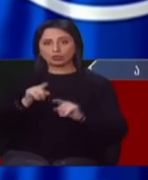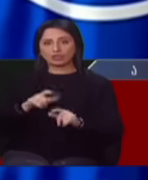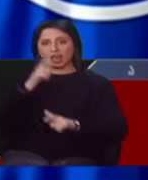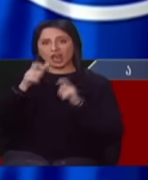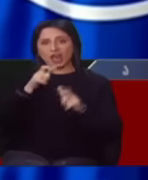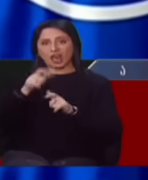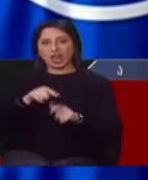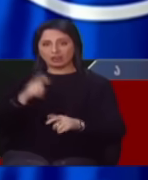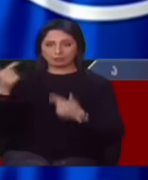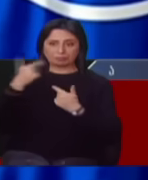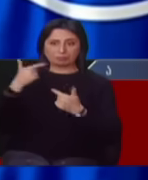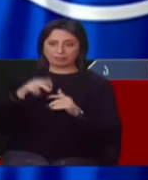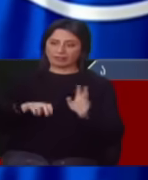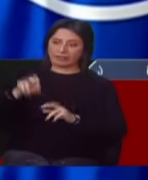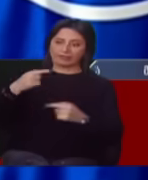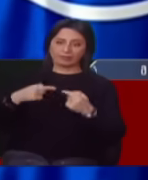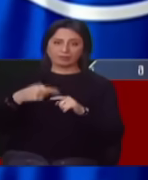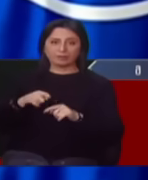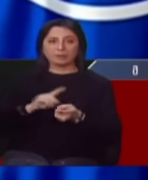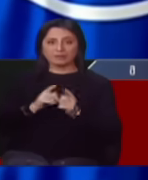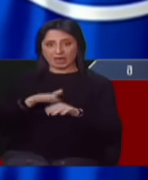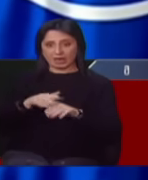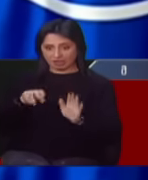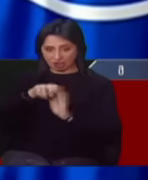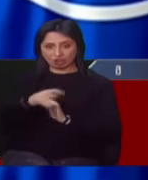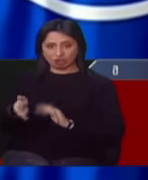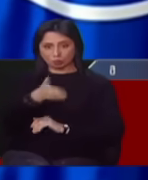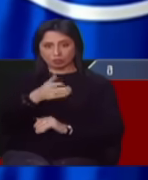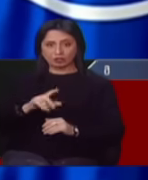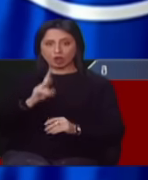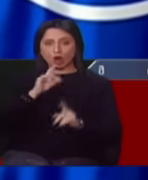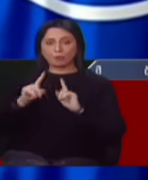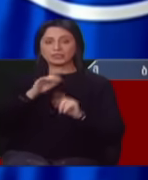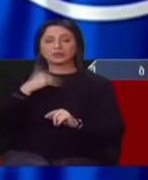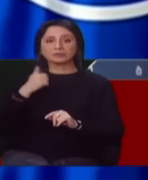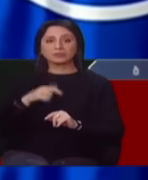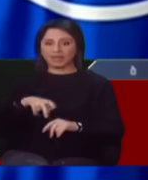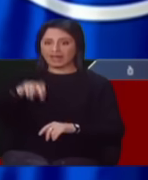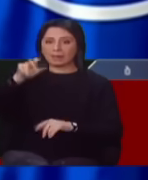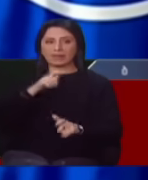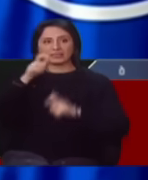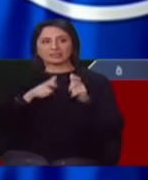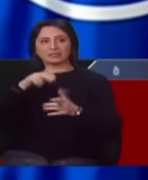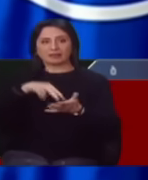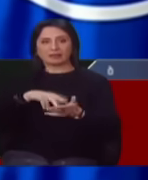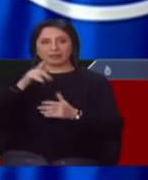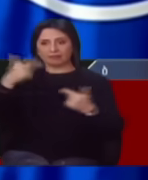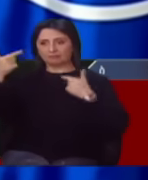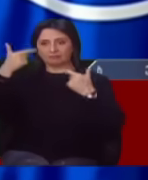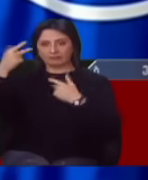დახტიოდნენ უშველი სიტყვებით, ლანძღავდნენ, ამის ნაცვლად კეთილიანებად და შესულიყვნენ კომიტეტის ხდომაზე და მოქცეულიყვნენ როგორც პარლამენტის